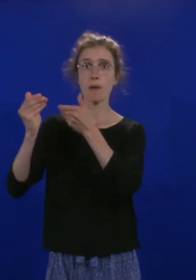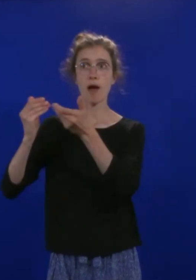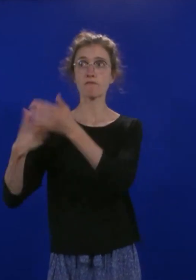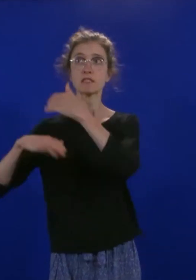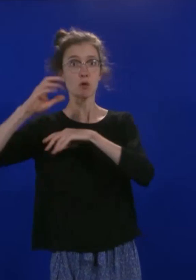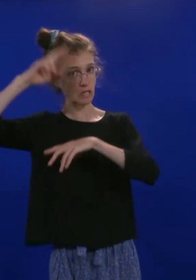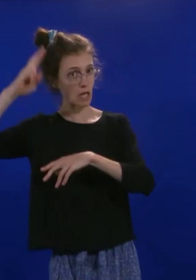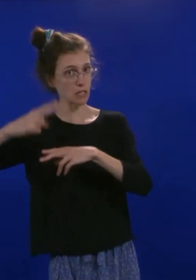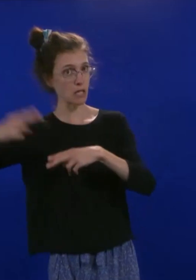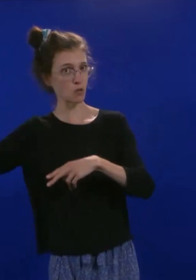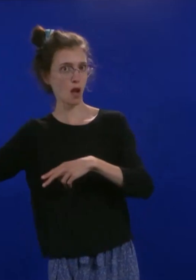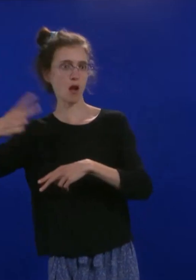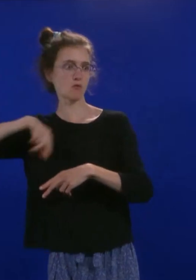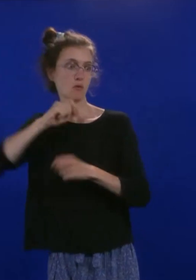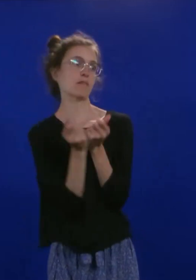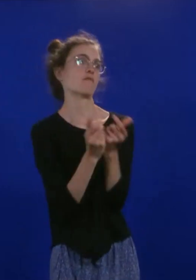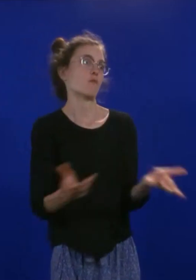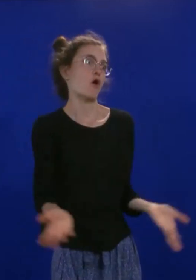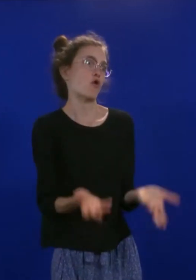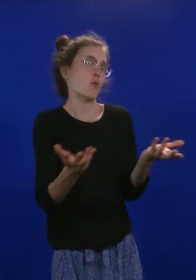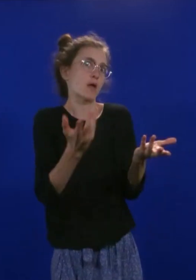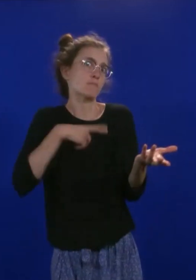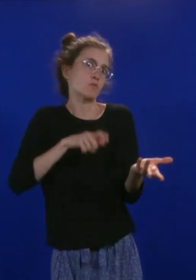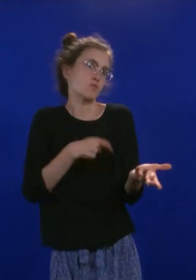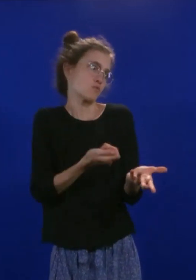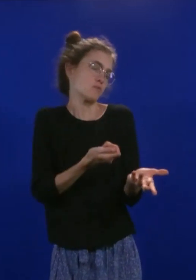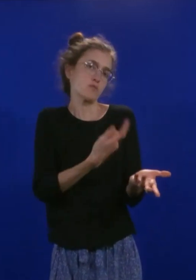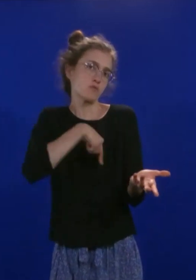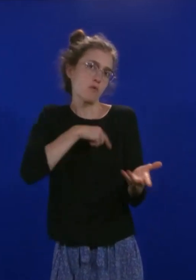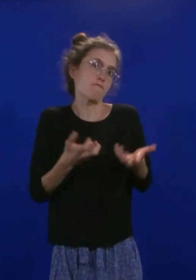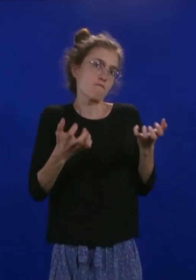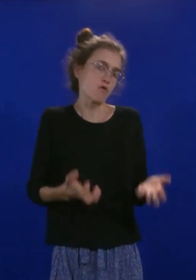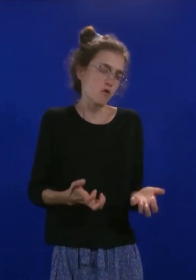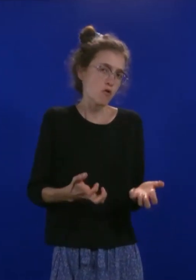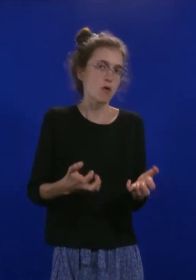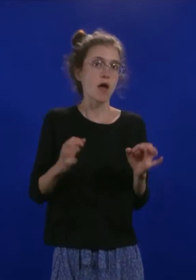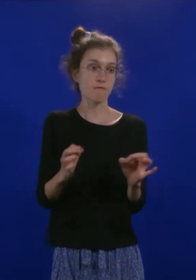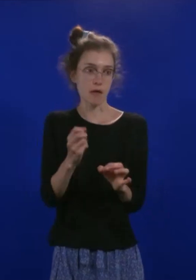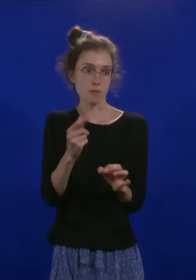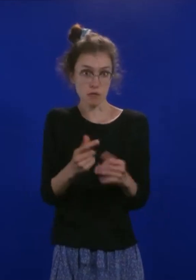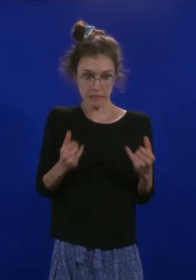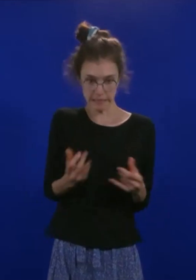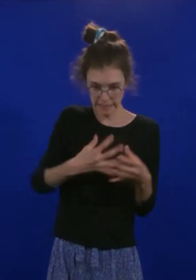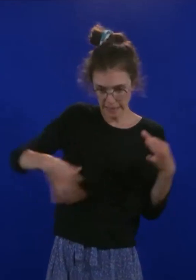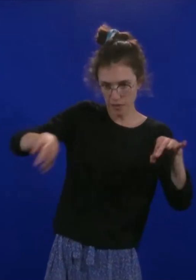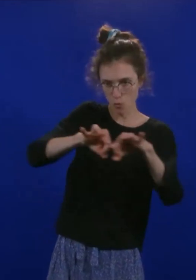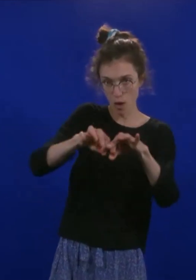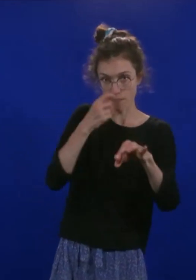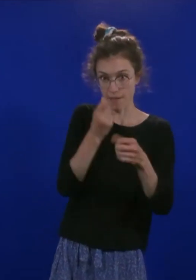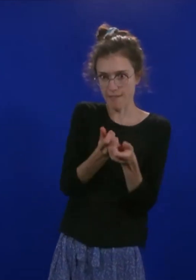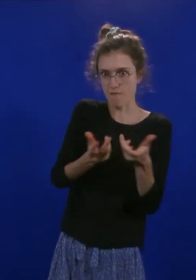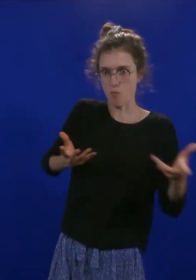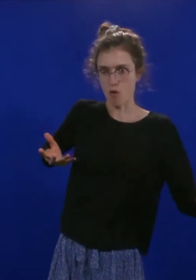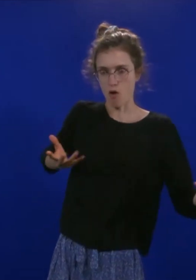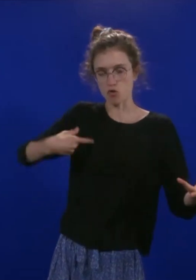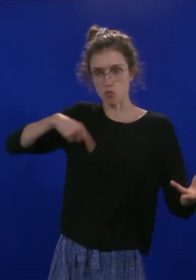nous n'opposerons la question du développement économique et la question de l'orientation de ce développement sur notre territoire. Je crois qu'il est justement du rôle des